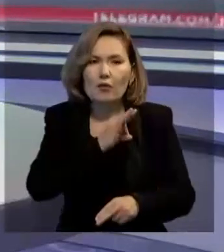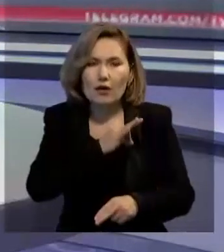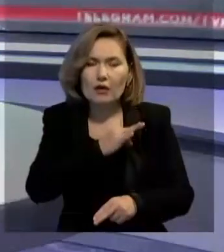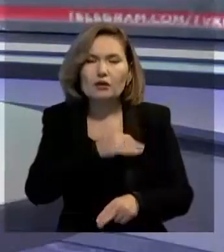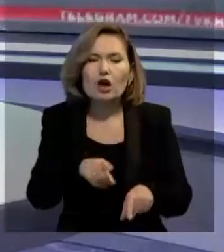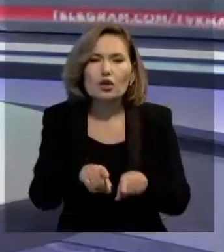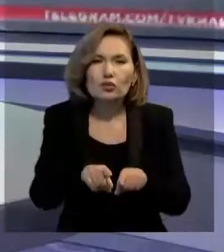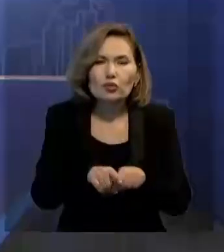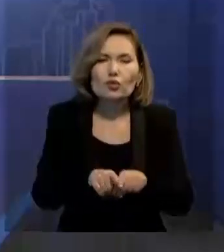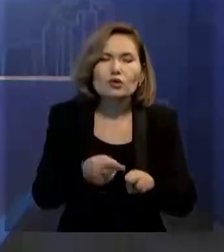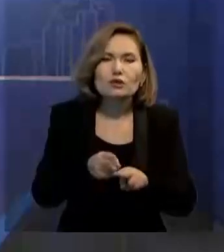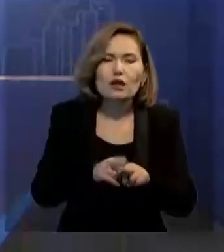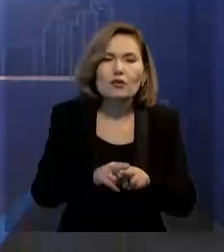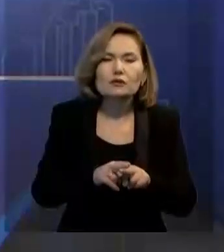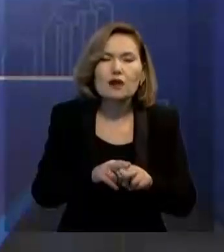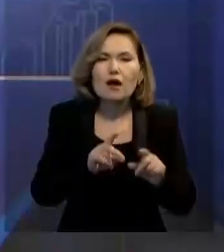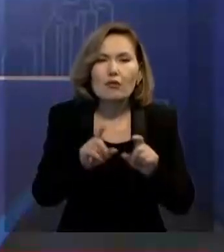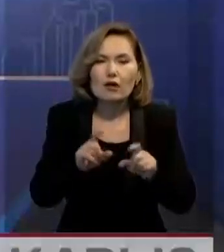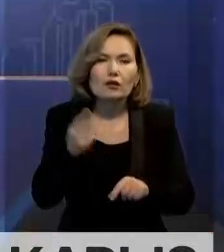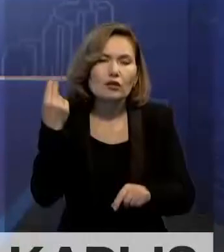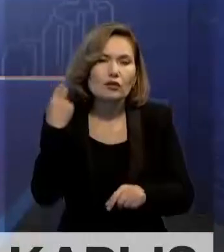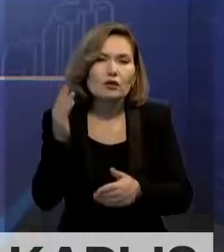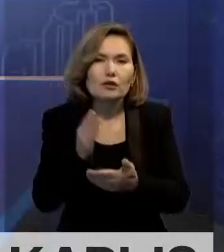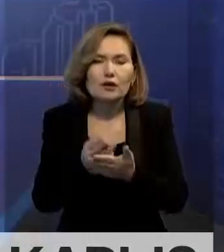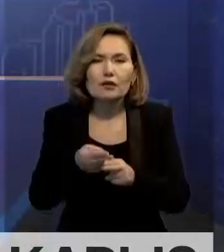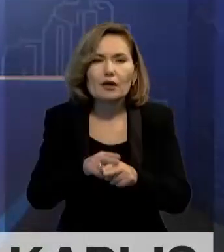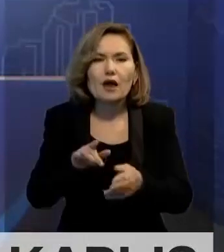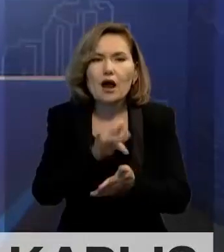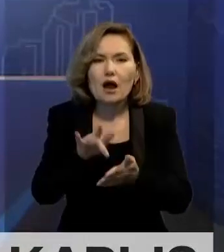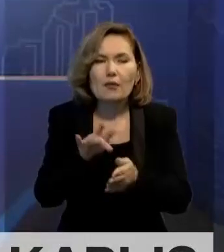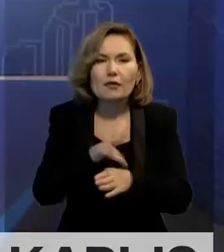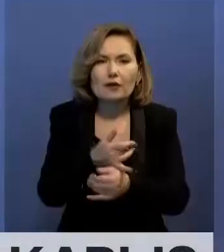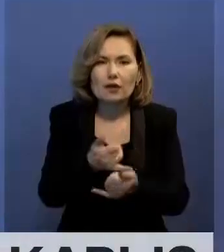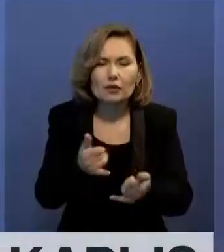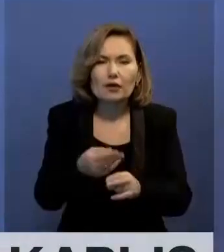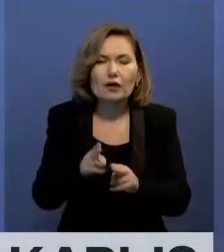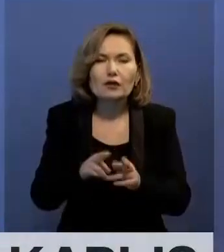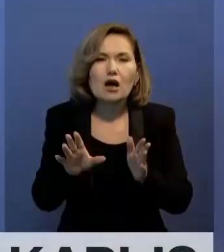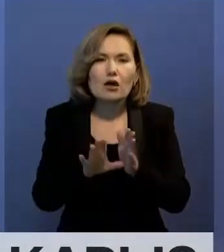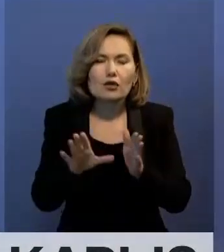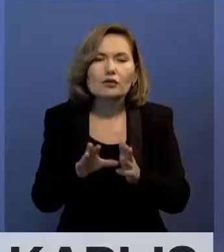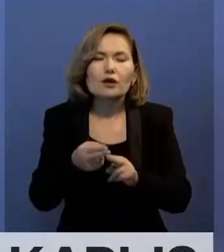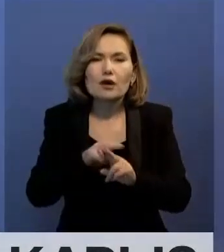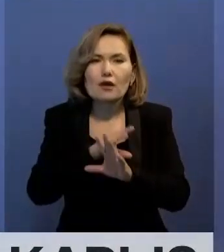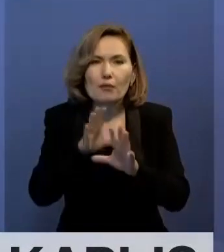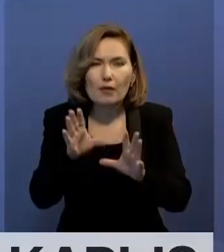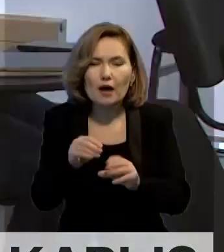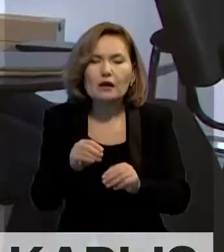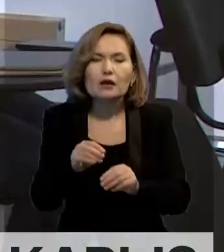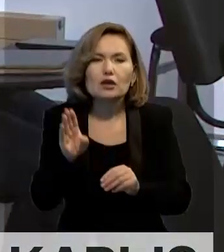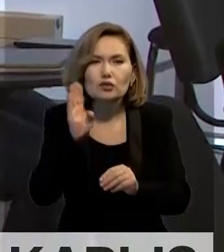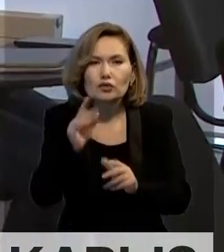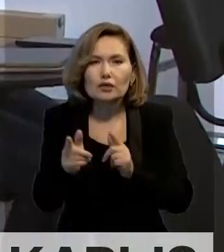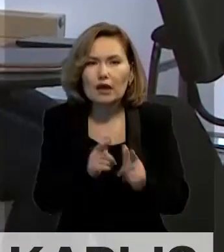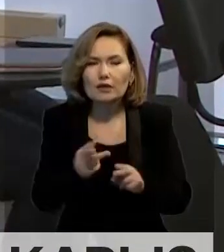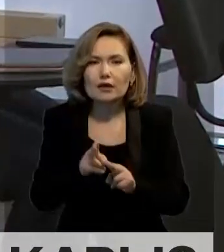бар. Қазір оны қайтару шаралары жүріп жатыр. Дегенмен қаланың коммуналды қызметі қысқа толық дайын. Бұл туралы арнайы баспасөз мәслихатында